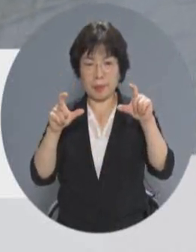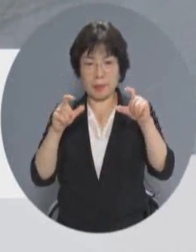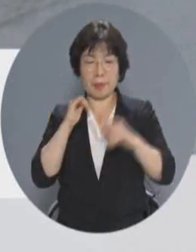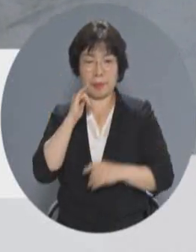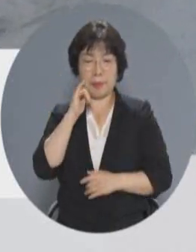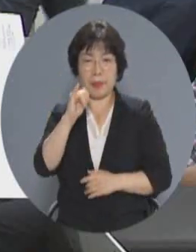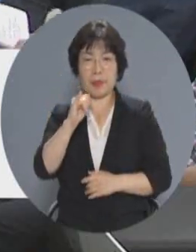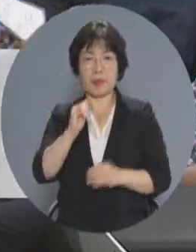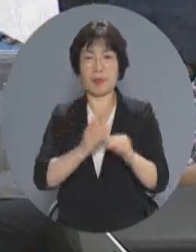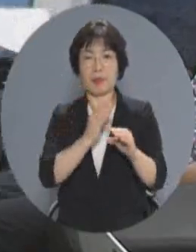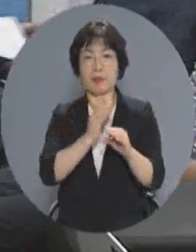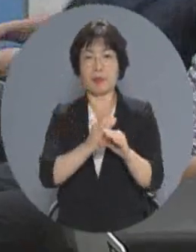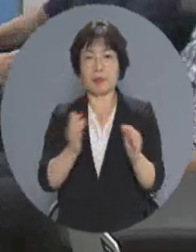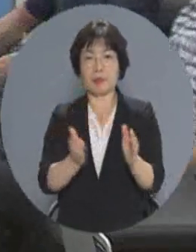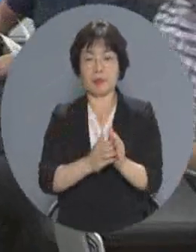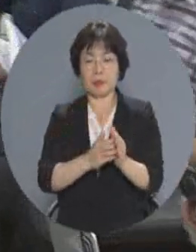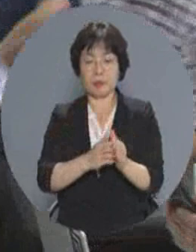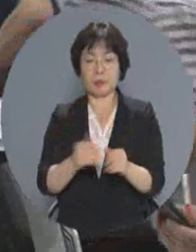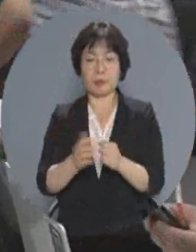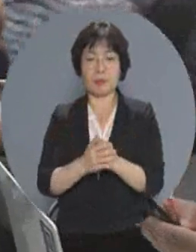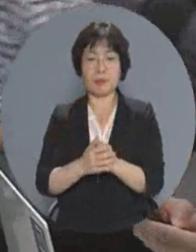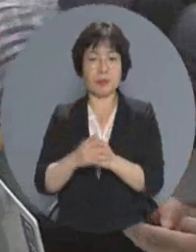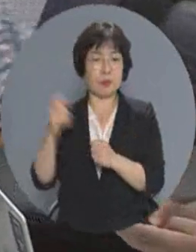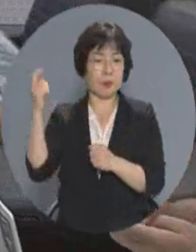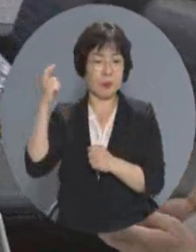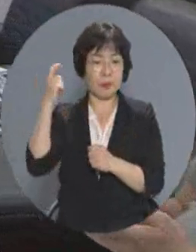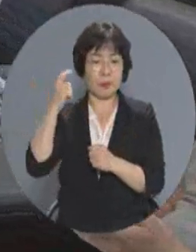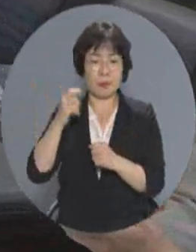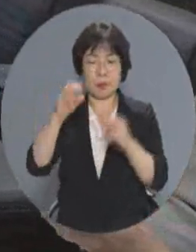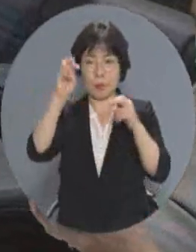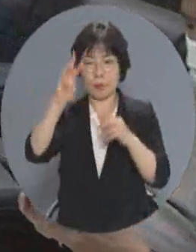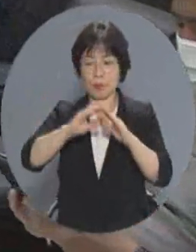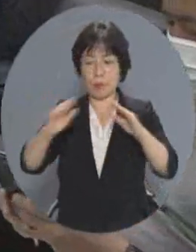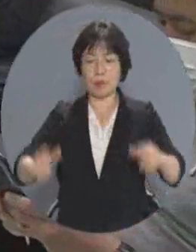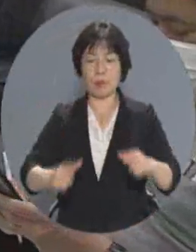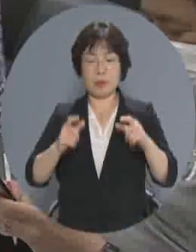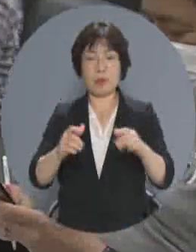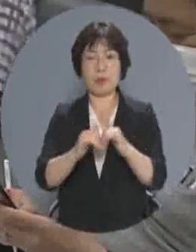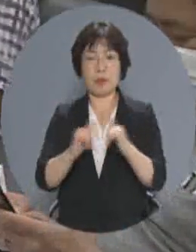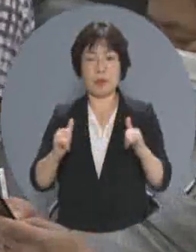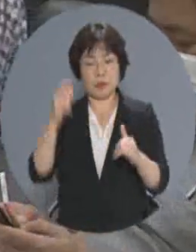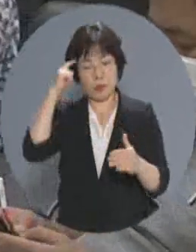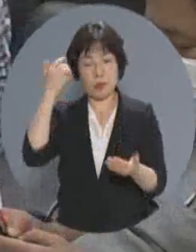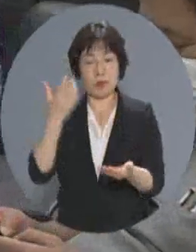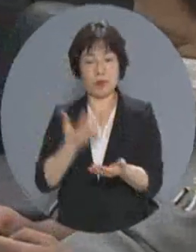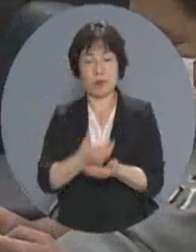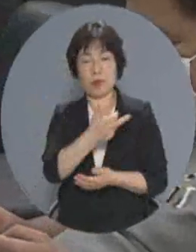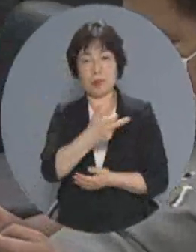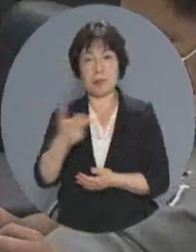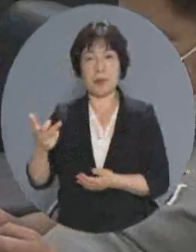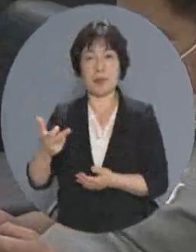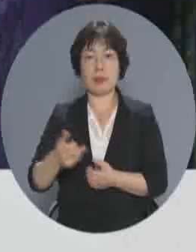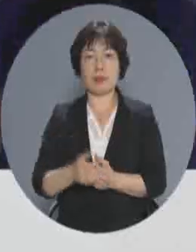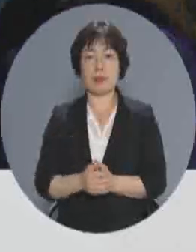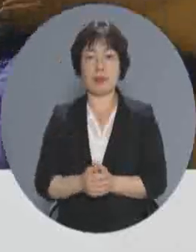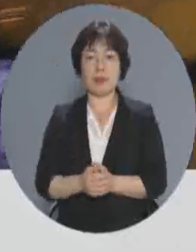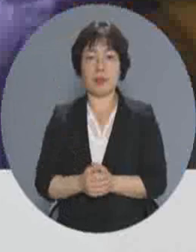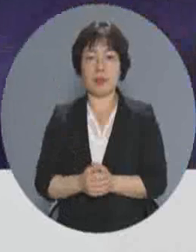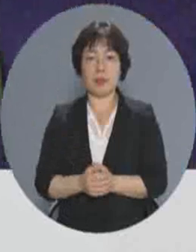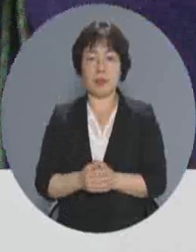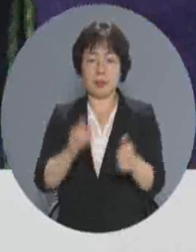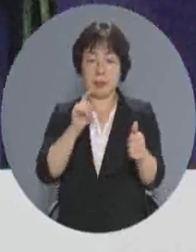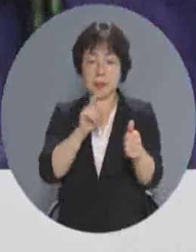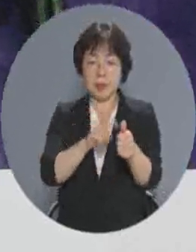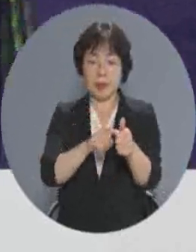밤을 세웠다. 사고 소식을 접한 광주의 산악인들과 지인들은 큰 충격을 감추지 못했습니다. 그